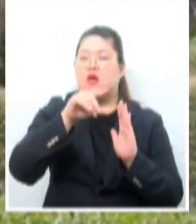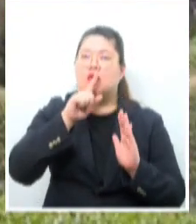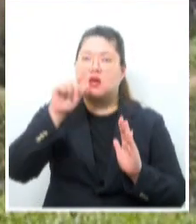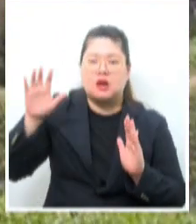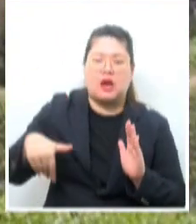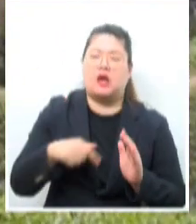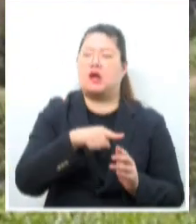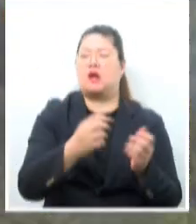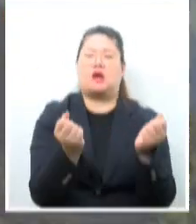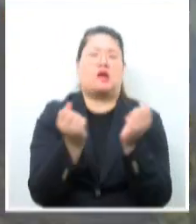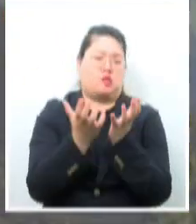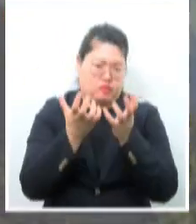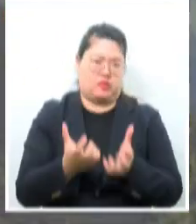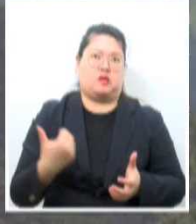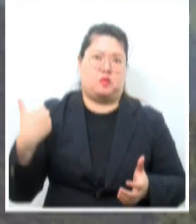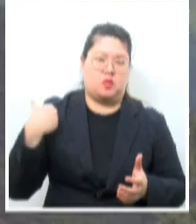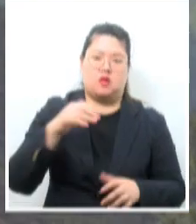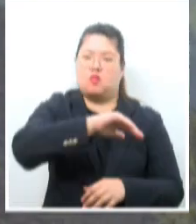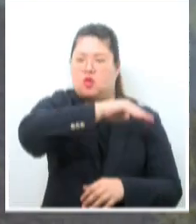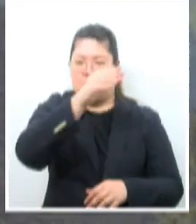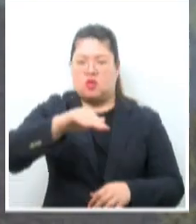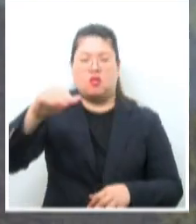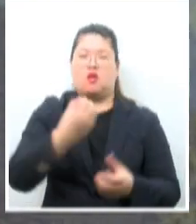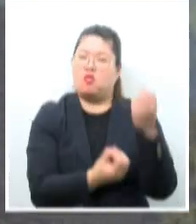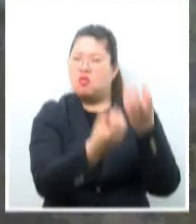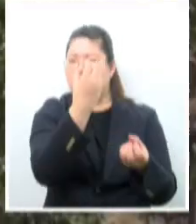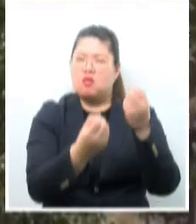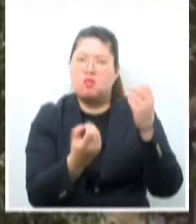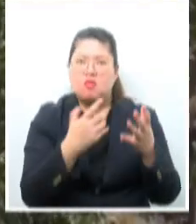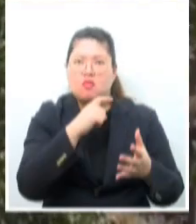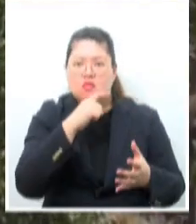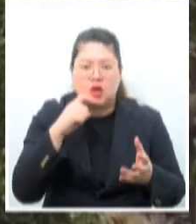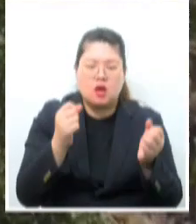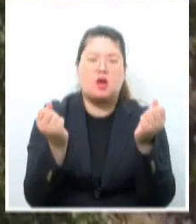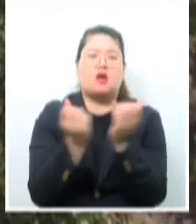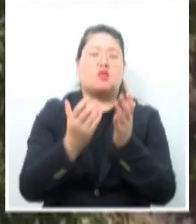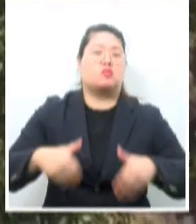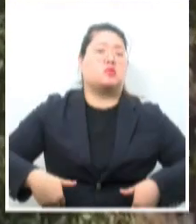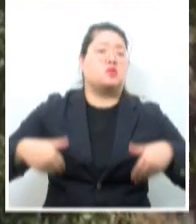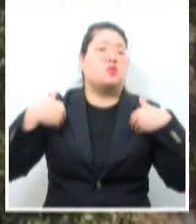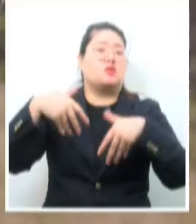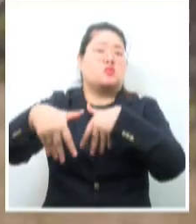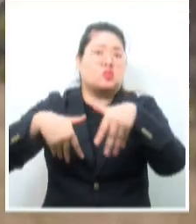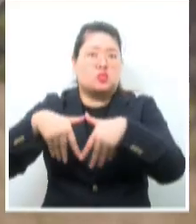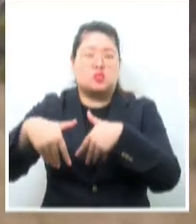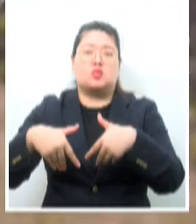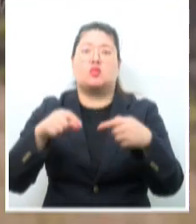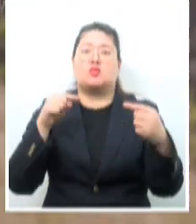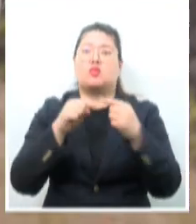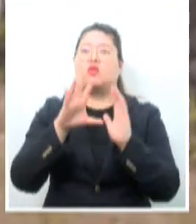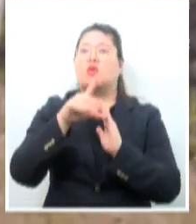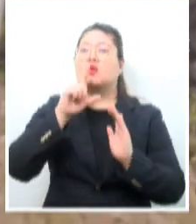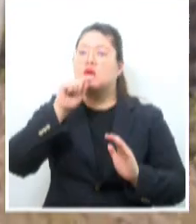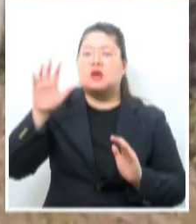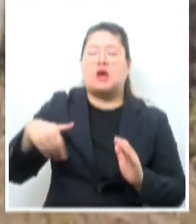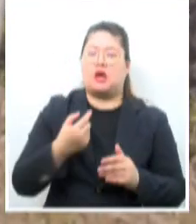งมากขึ้นจนทำให้ทรัพยากรเสื่อมโทรมลงอย่างรวดเร็วส่งผลกระทบต่อการดำรงชีวิตของชุมชนในเขตพื้นที่จังหวัดน่าน